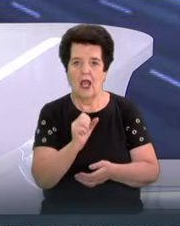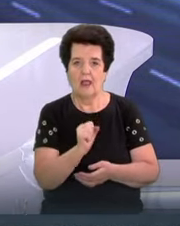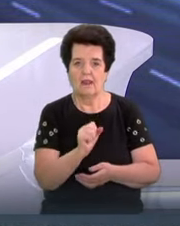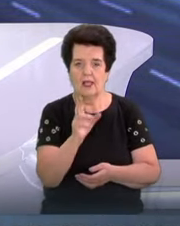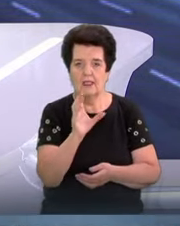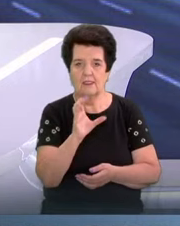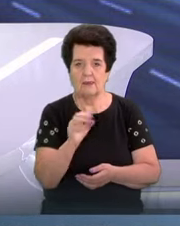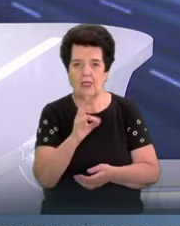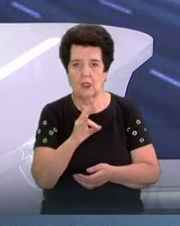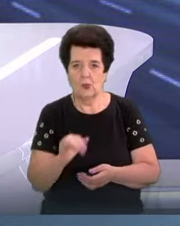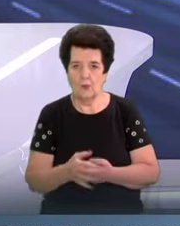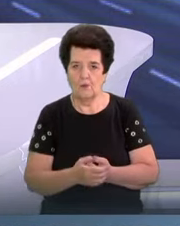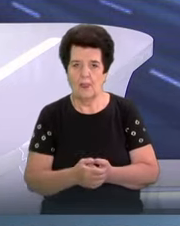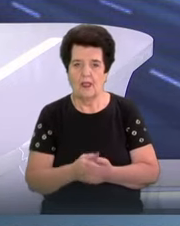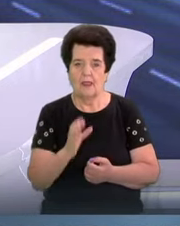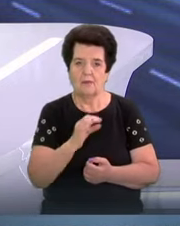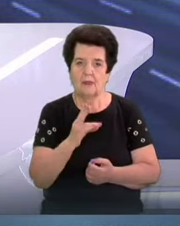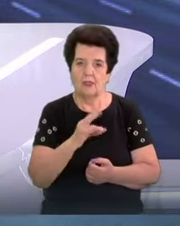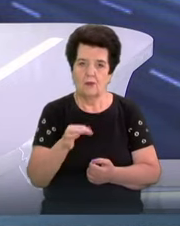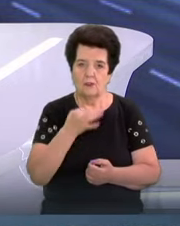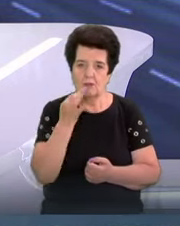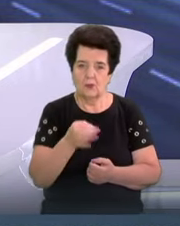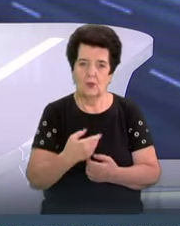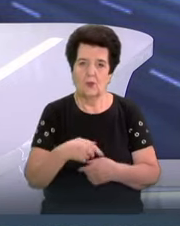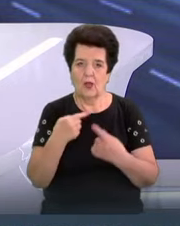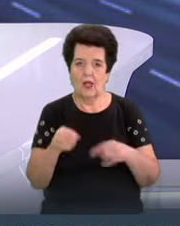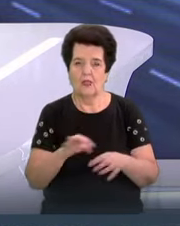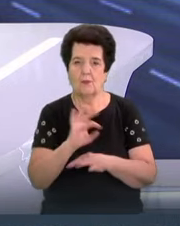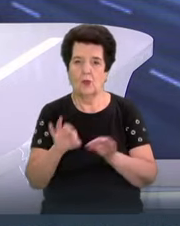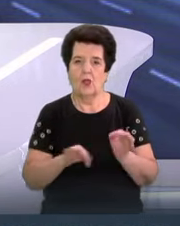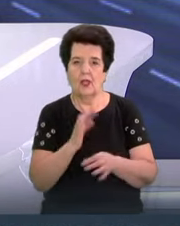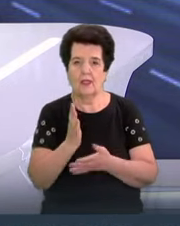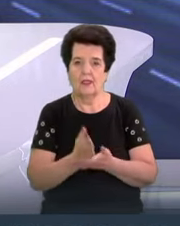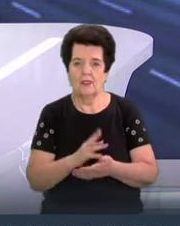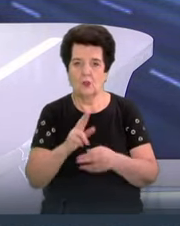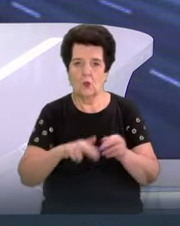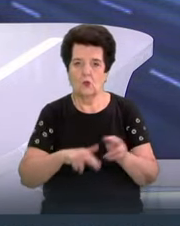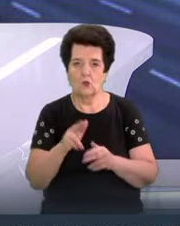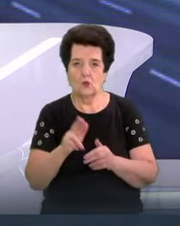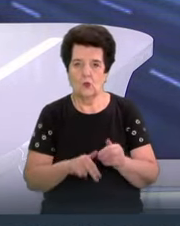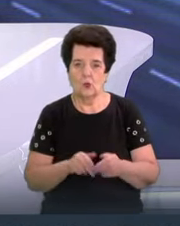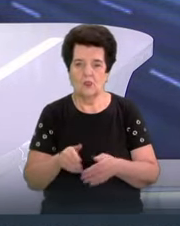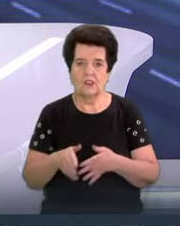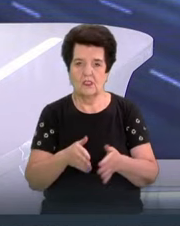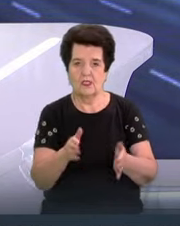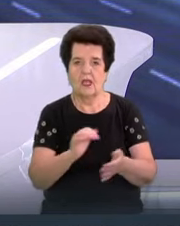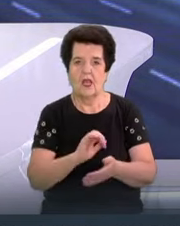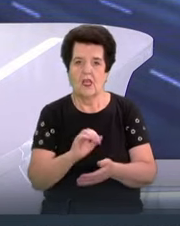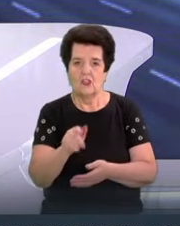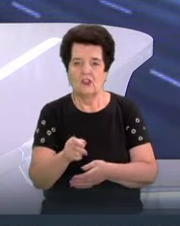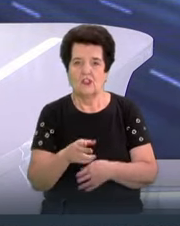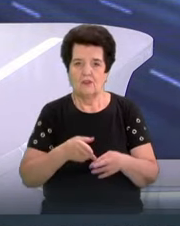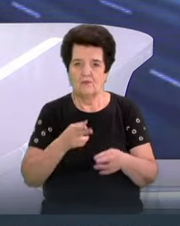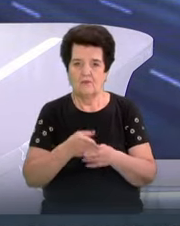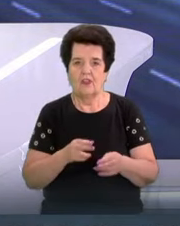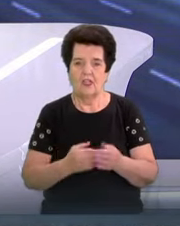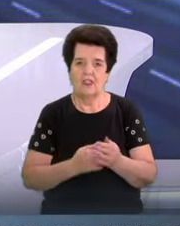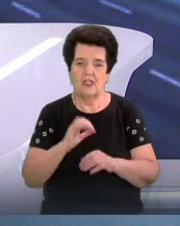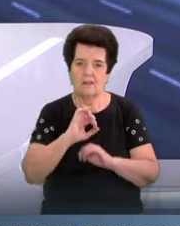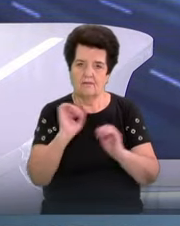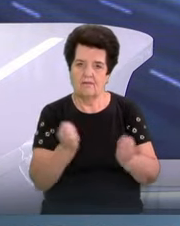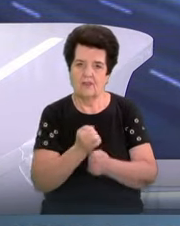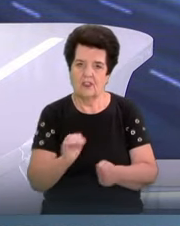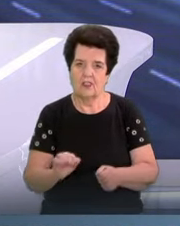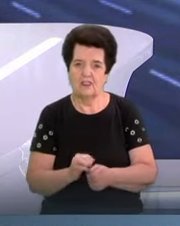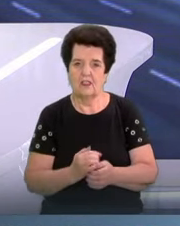Spânu. De asemenea, Spânu afirmă că un alt proiect vizează construcția unei autostrăzi și cale ferată de înaltă viteză spre